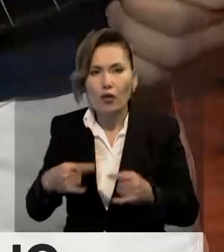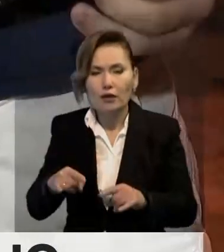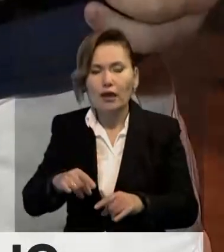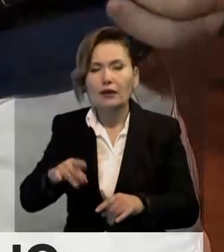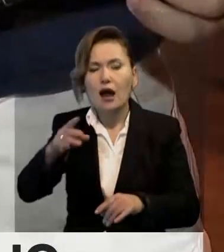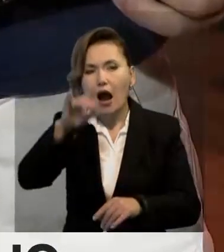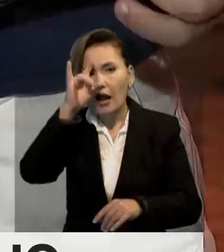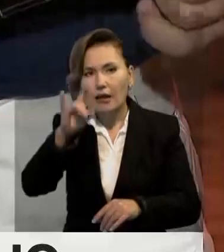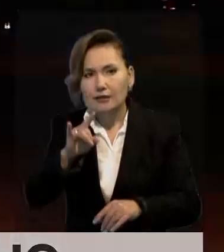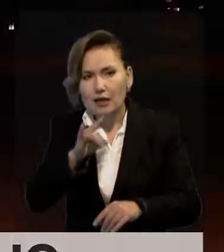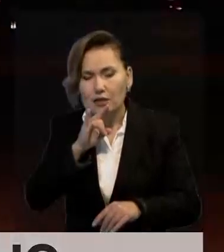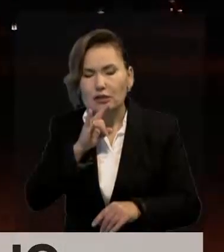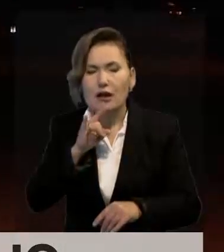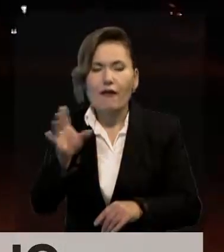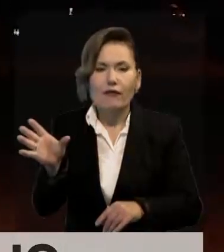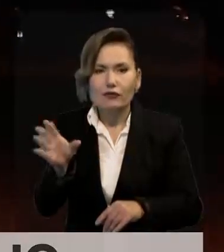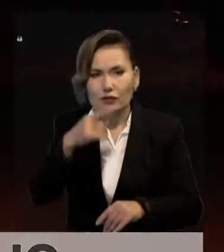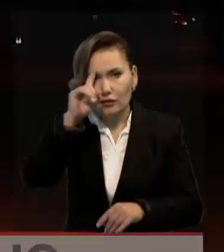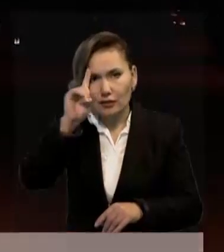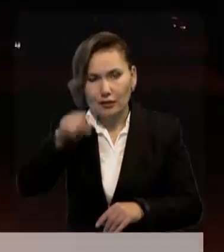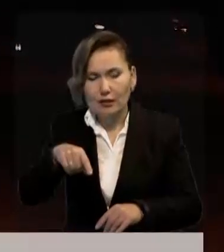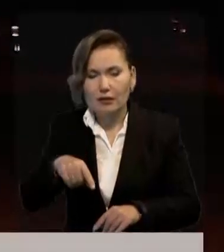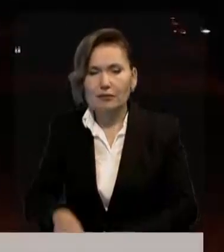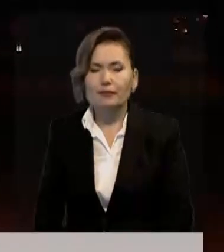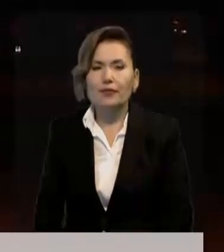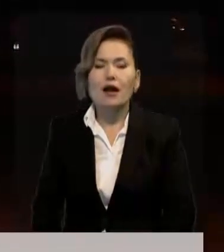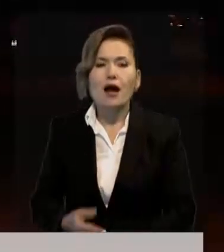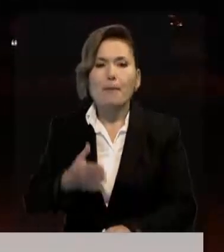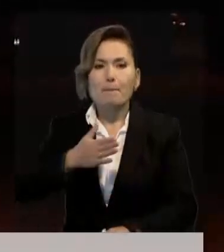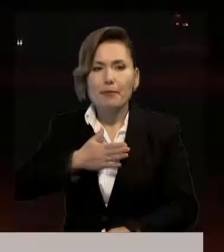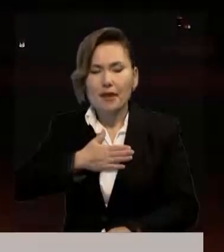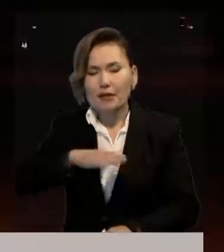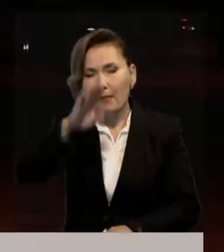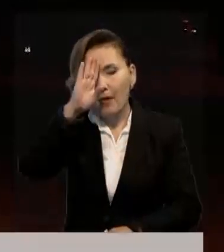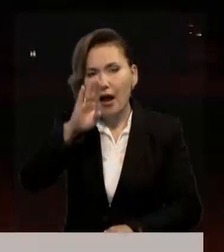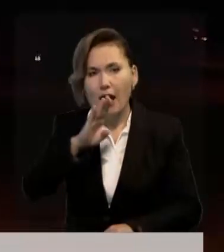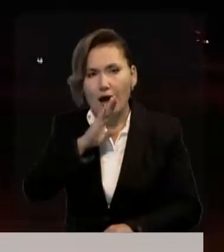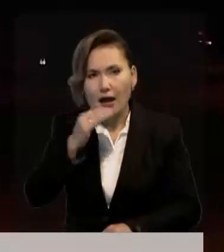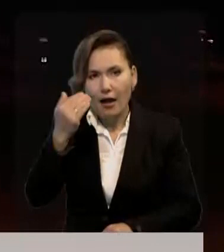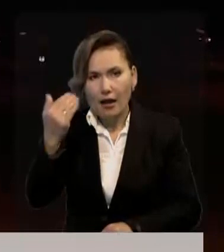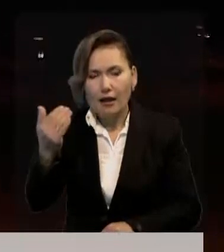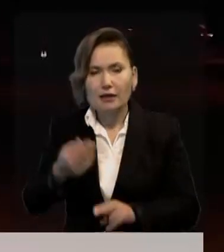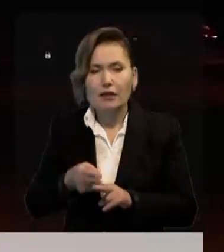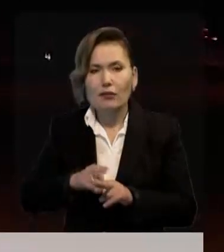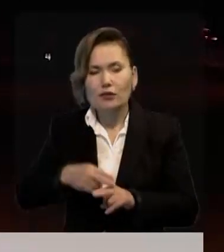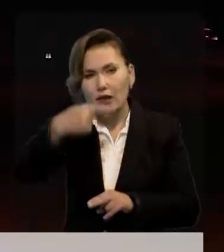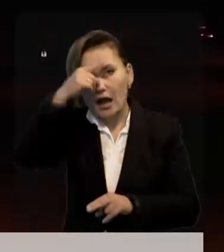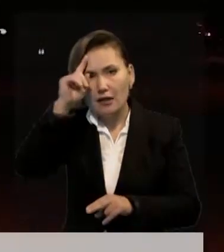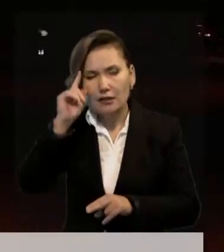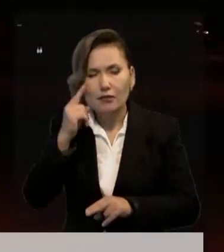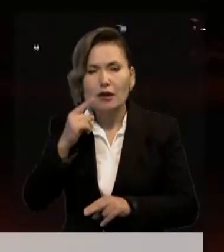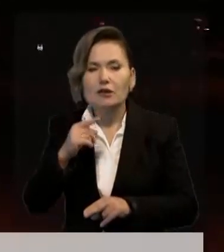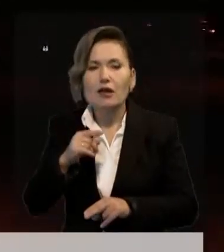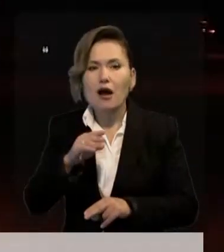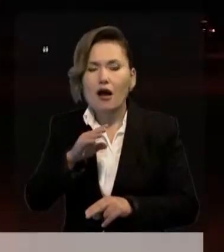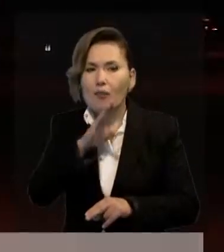судай. Мен әкем түрк екен, анам әзербайжандық. Мен өзім Италияның Турин қаласында оқып жатырмын. Сол